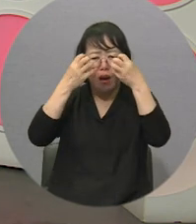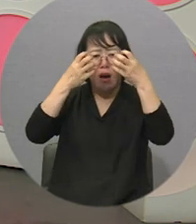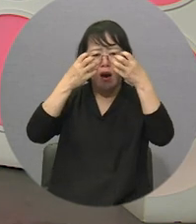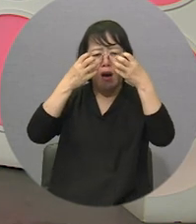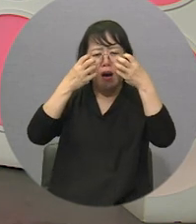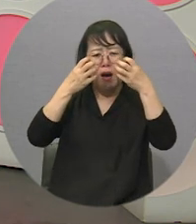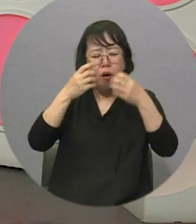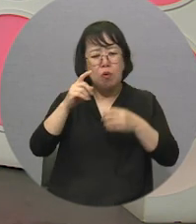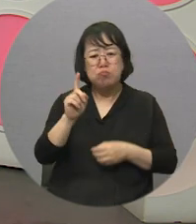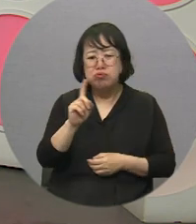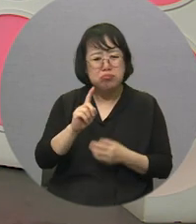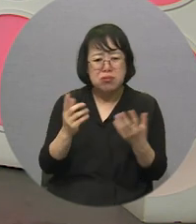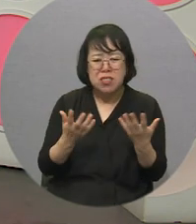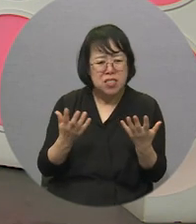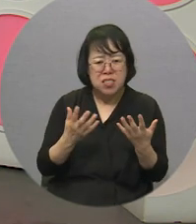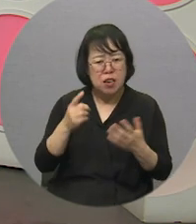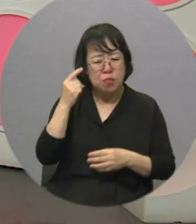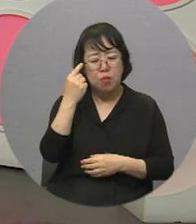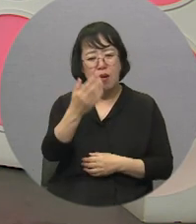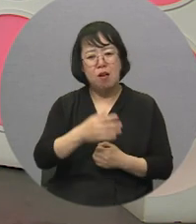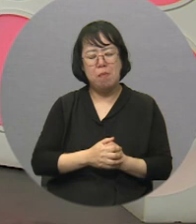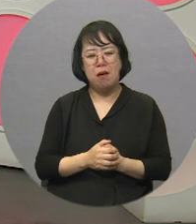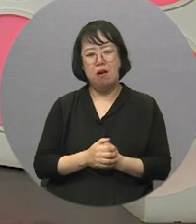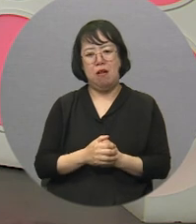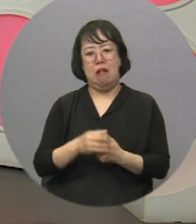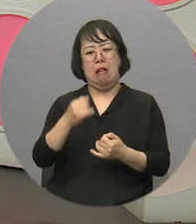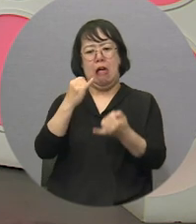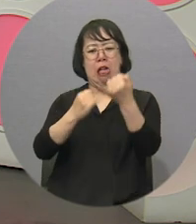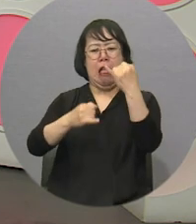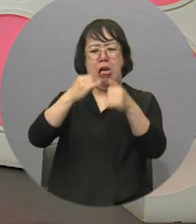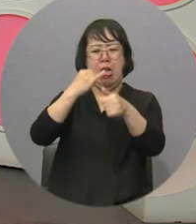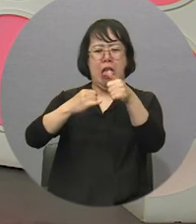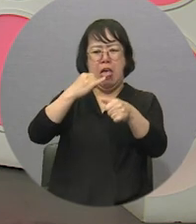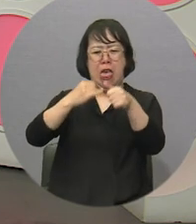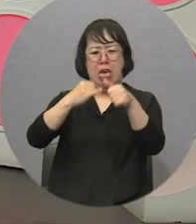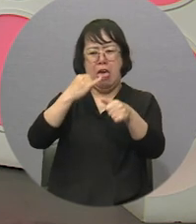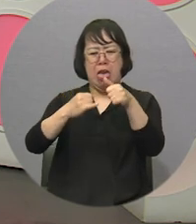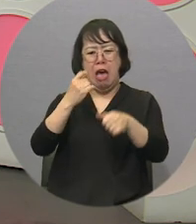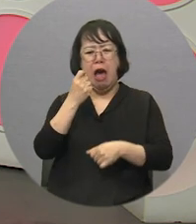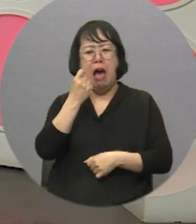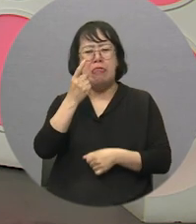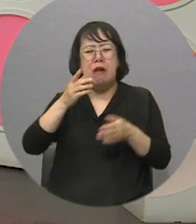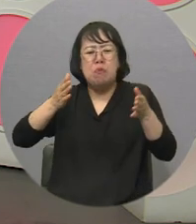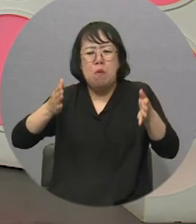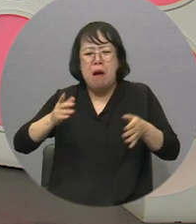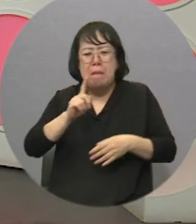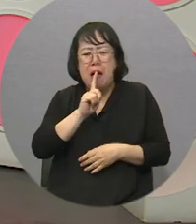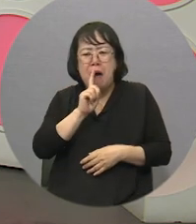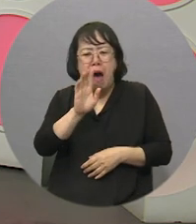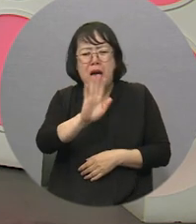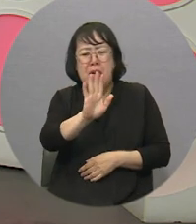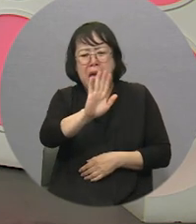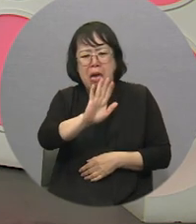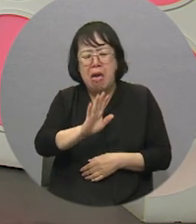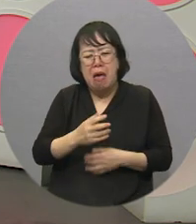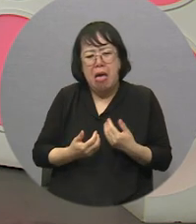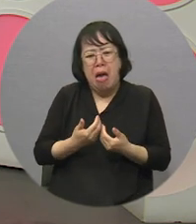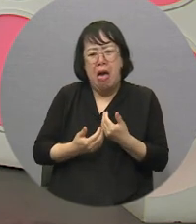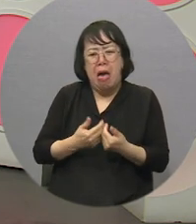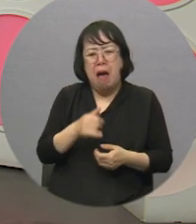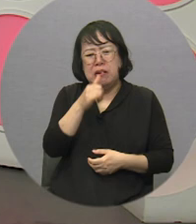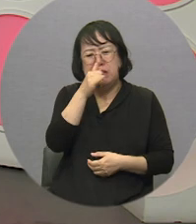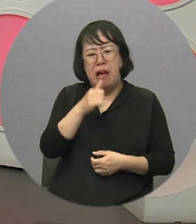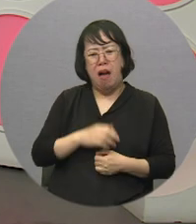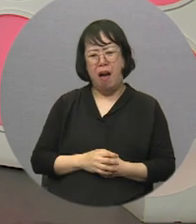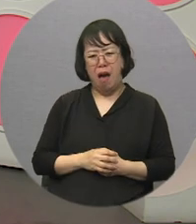들어보니 부부싸움 후 한 달이 지나도록 서로 말을 하지 않는다고 했습니다.